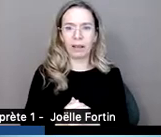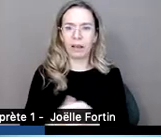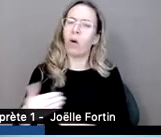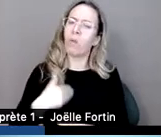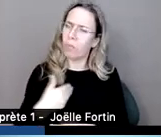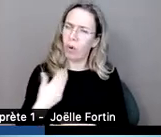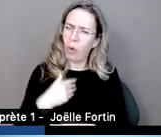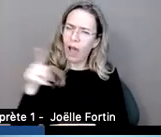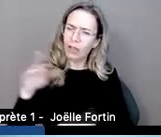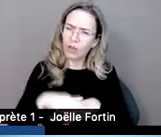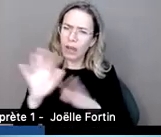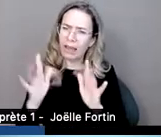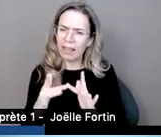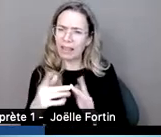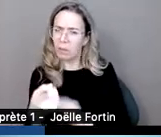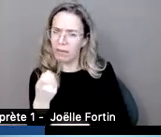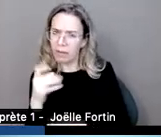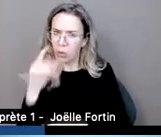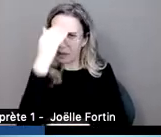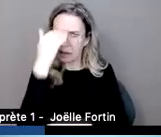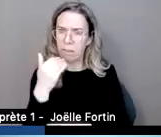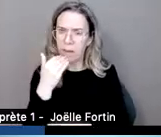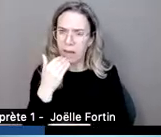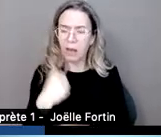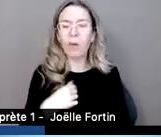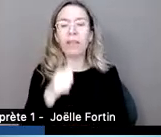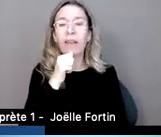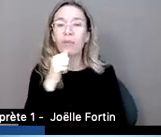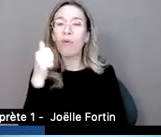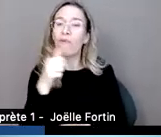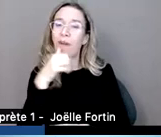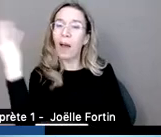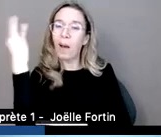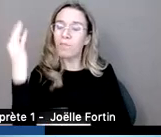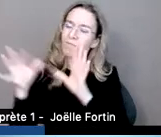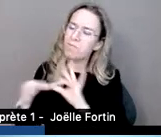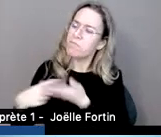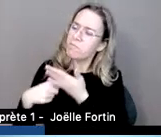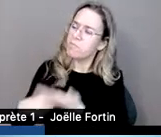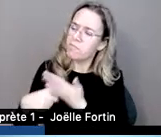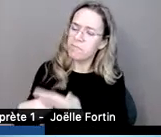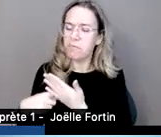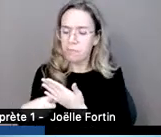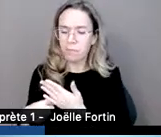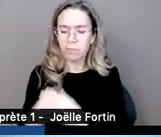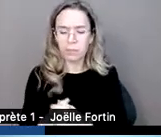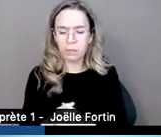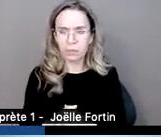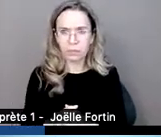pourquoi je vous invite, c'est que, en discutant avec Mme Lefils, pour ceux qui